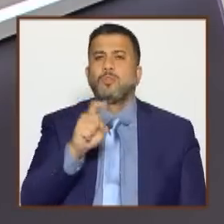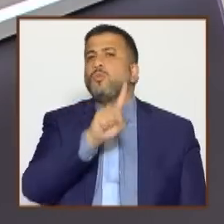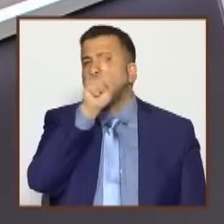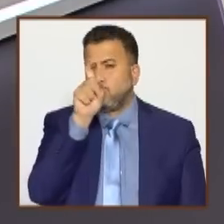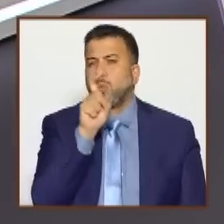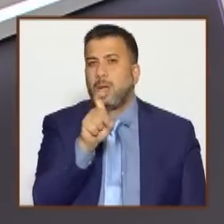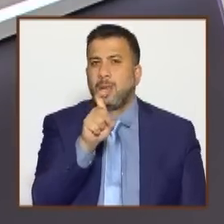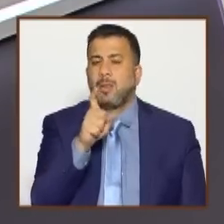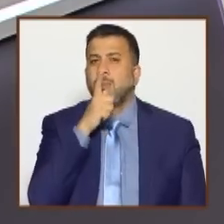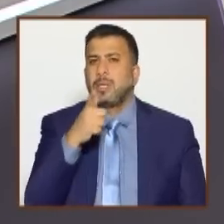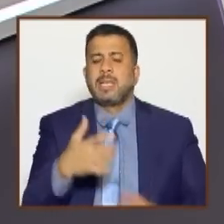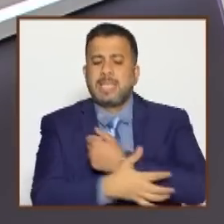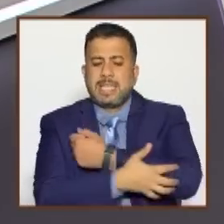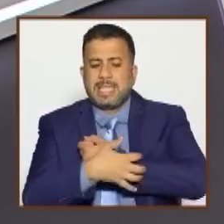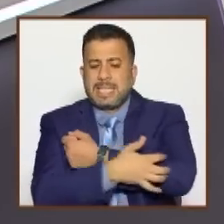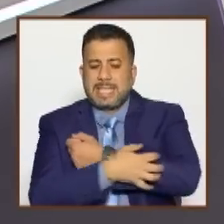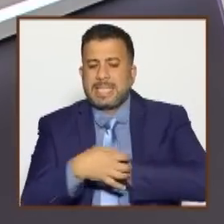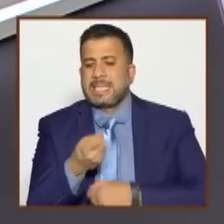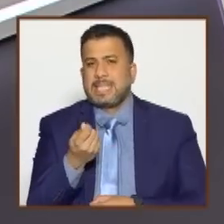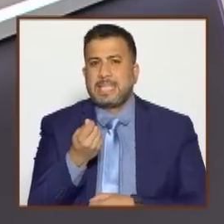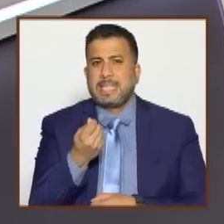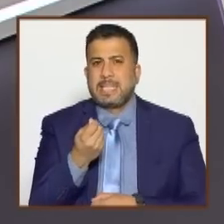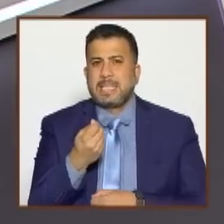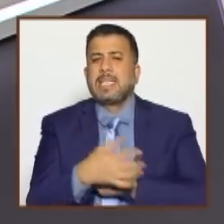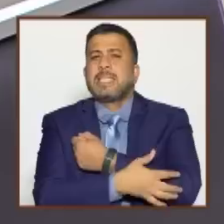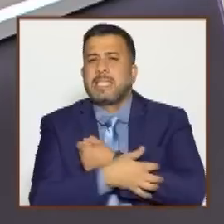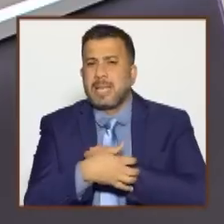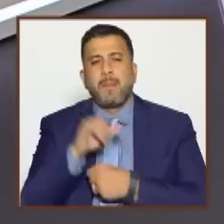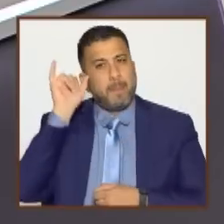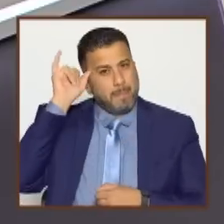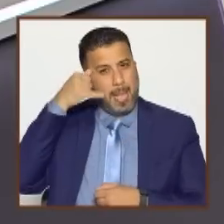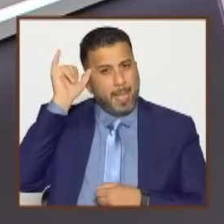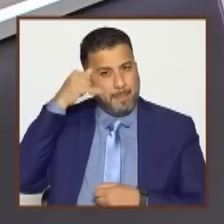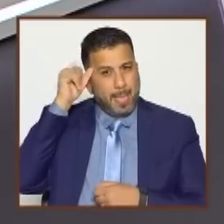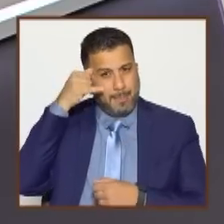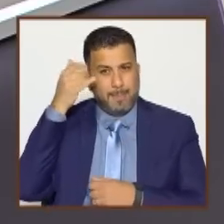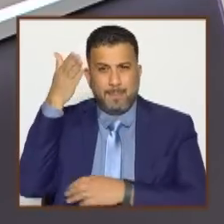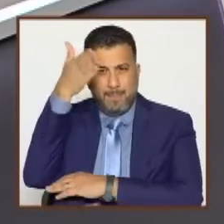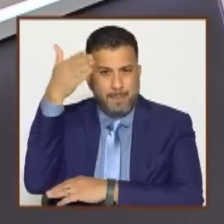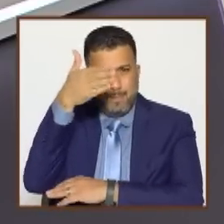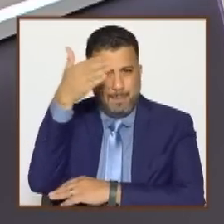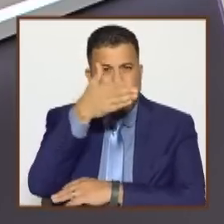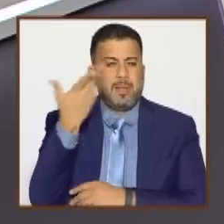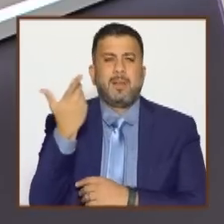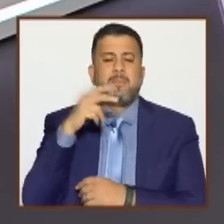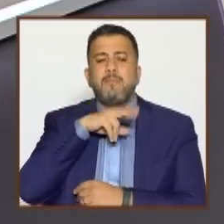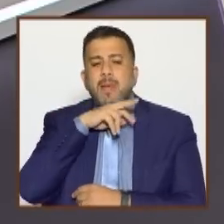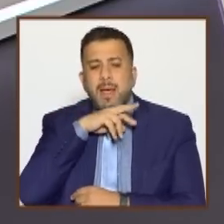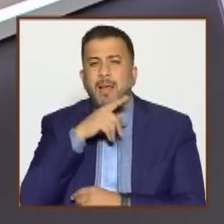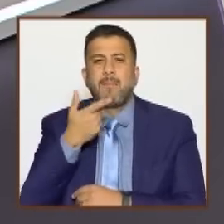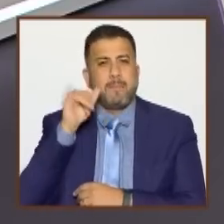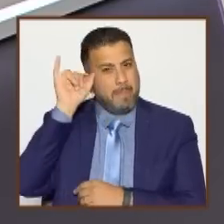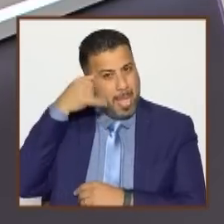سؤال عن زكاة الهوش. إي. عندي بني أنا هاي